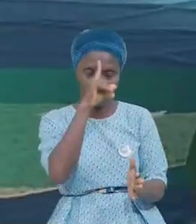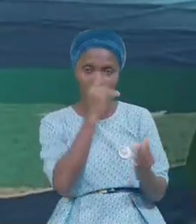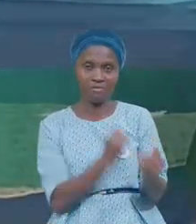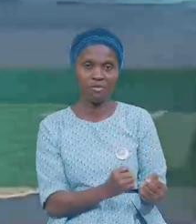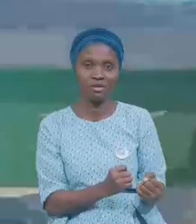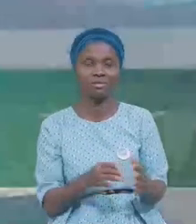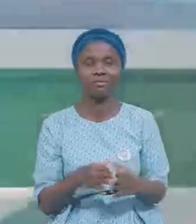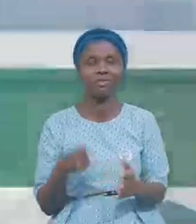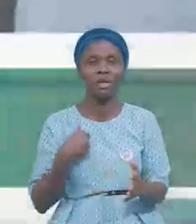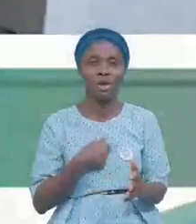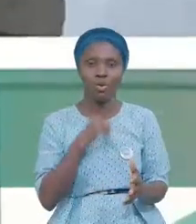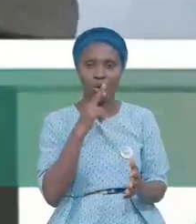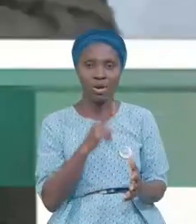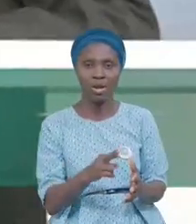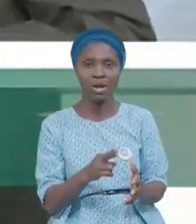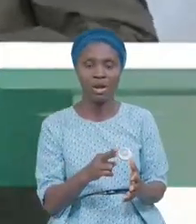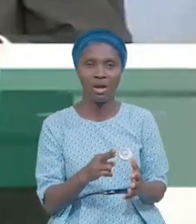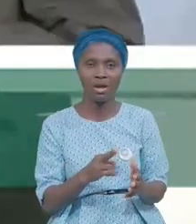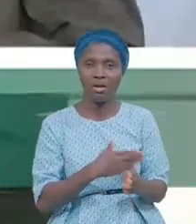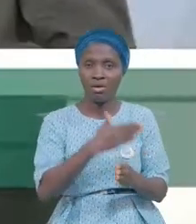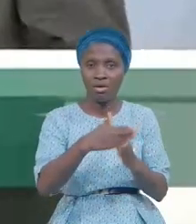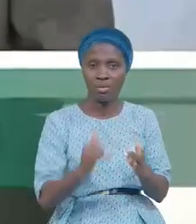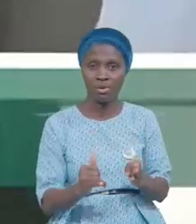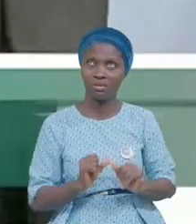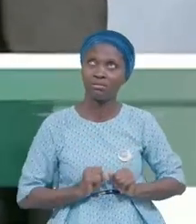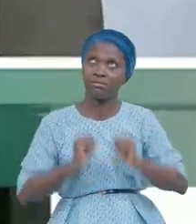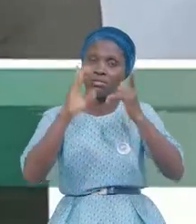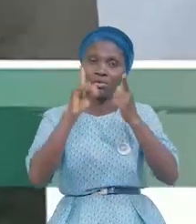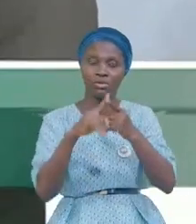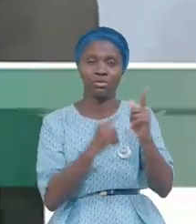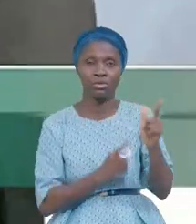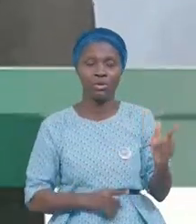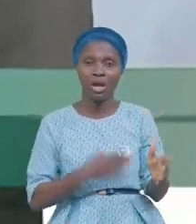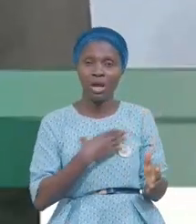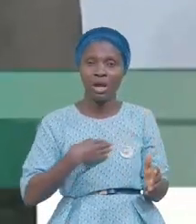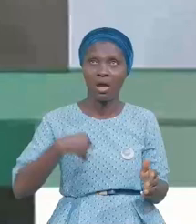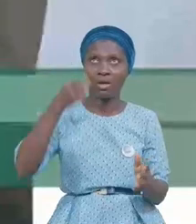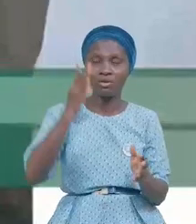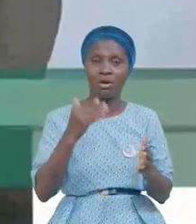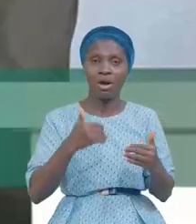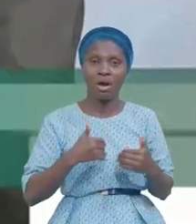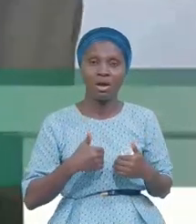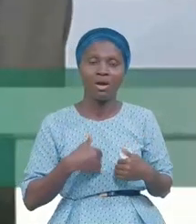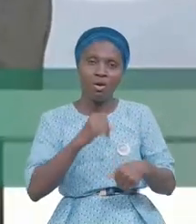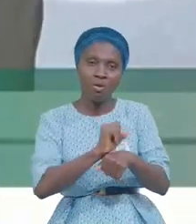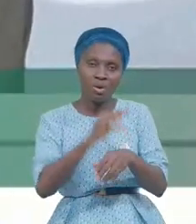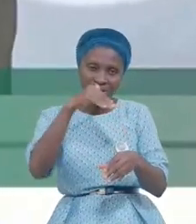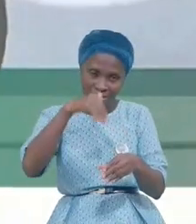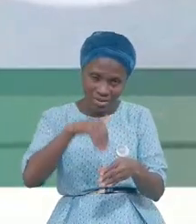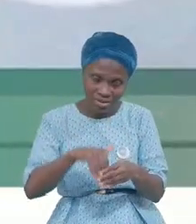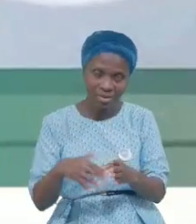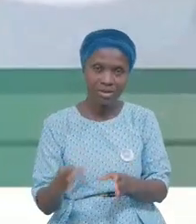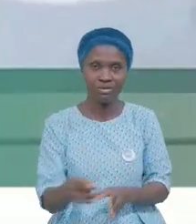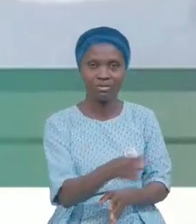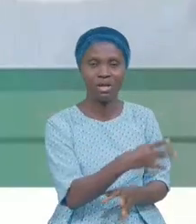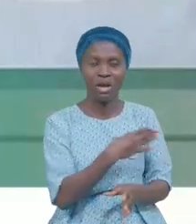par les ministres de foi sanctifiés. Nous sommes dévoués à Dieu et Dieu a agi au-dedans d'eux.